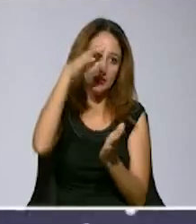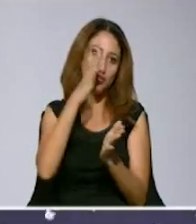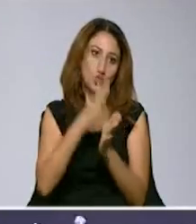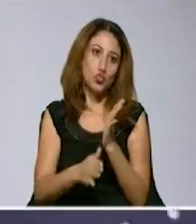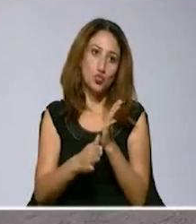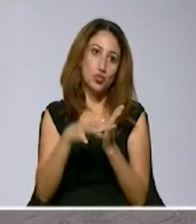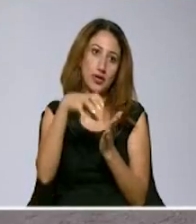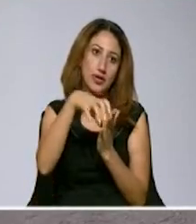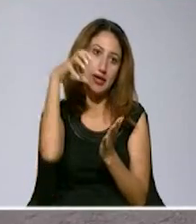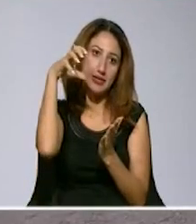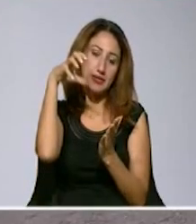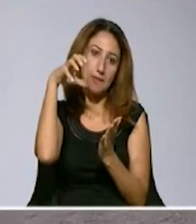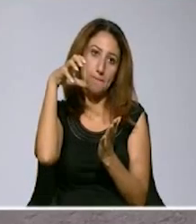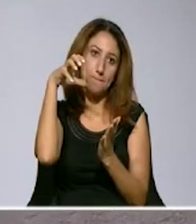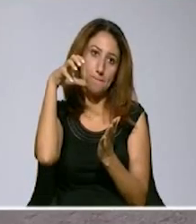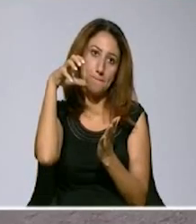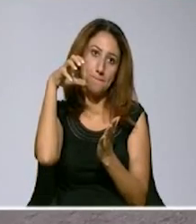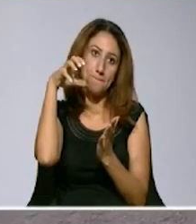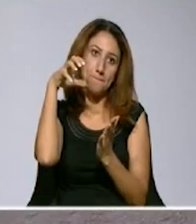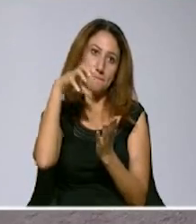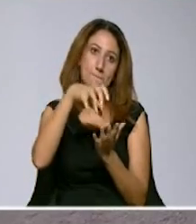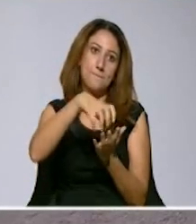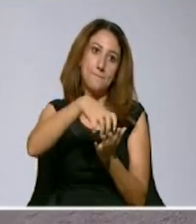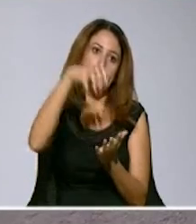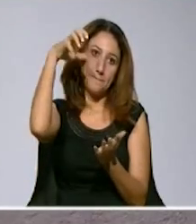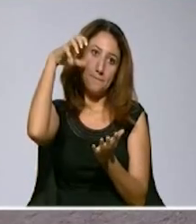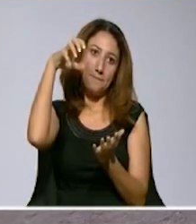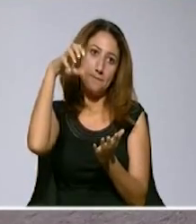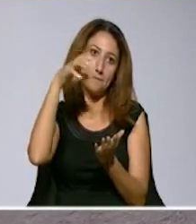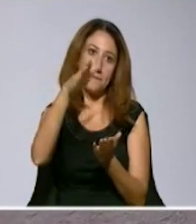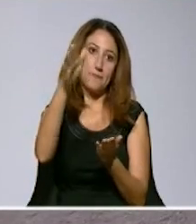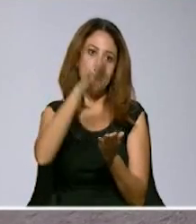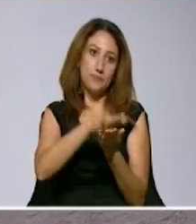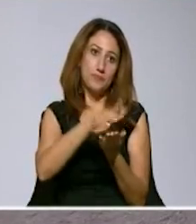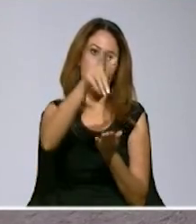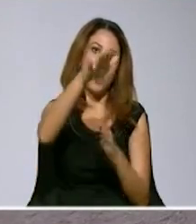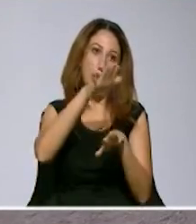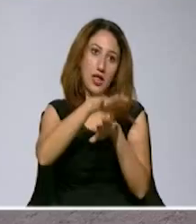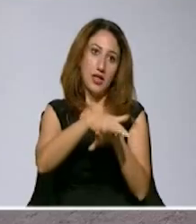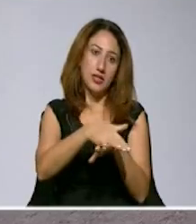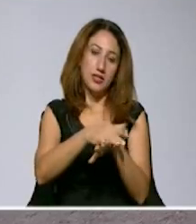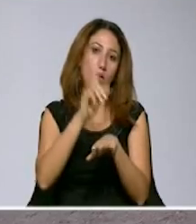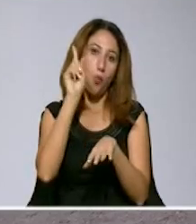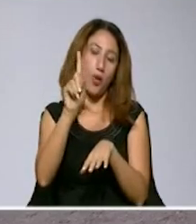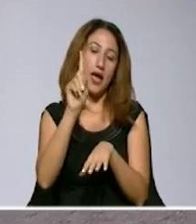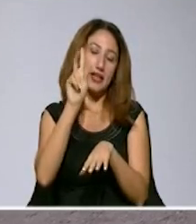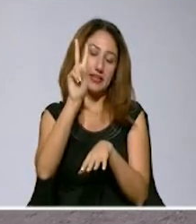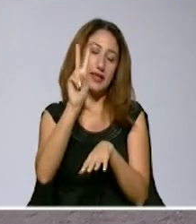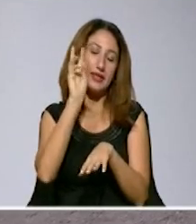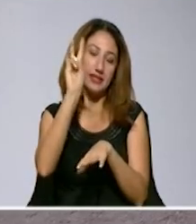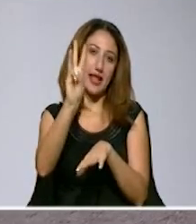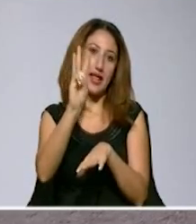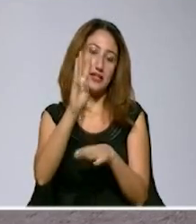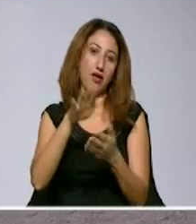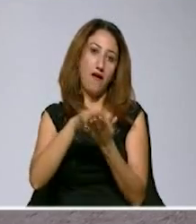اذنك. يلا. اقسم. قسمت، اتفضل. حط الكروت هنا واقفل ايدك عليها كده. عد لثلاثة. واحد اثنين ثلاثة.